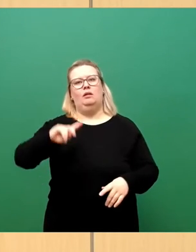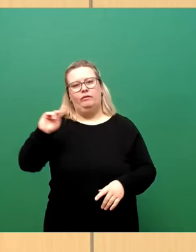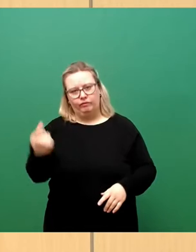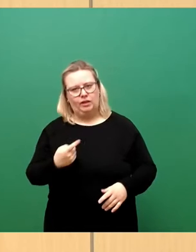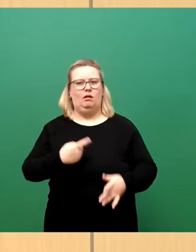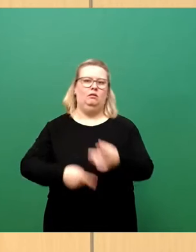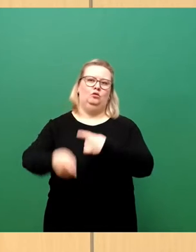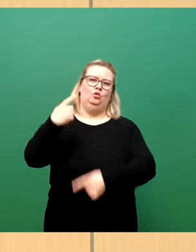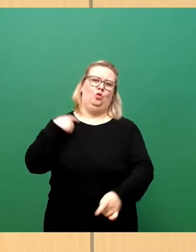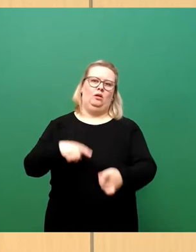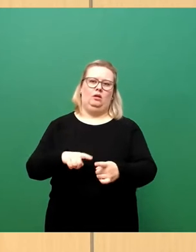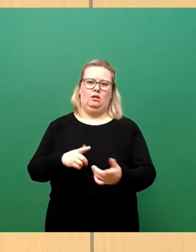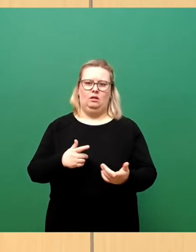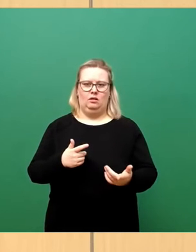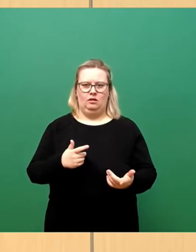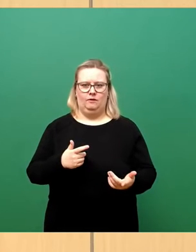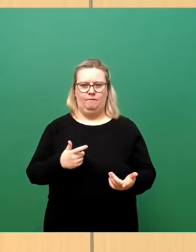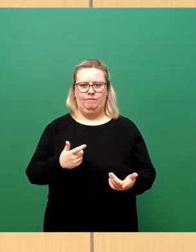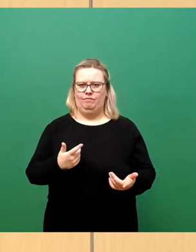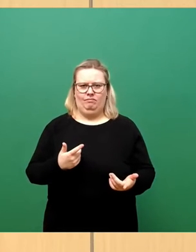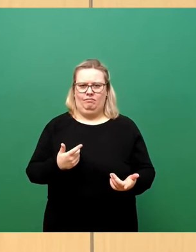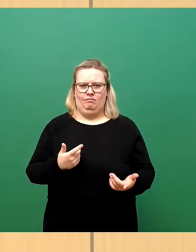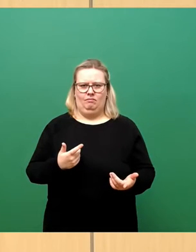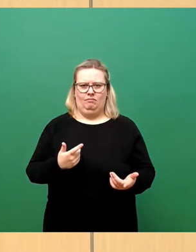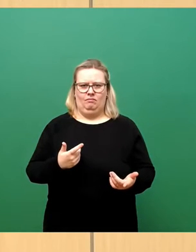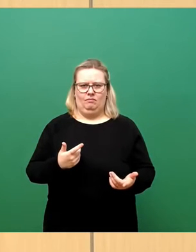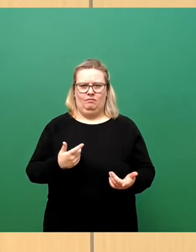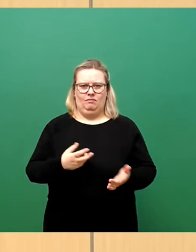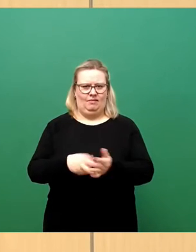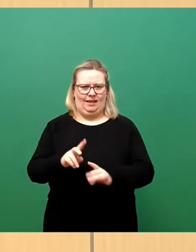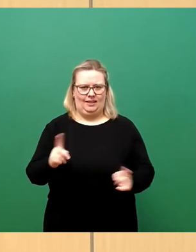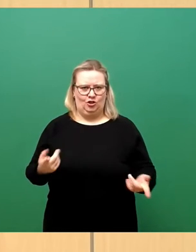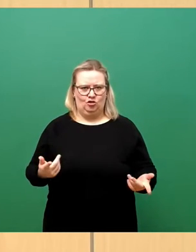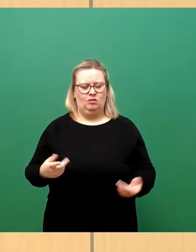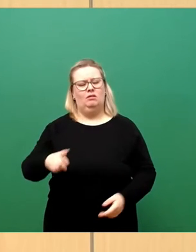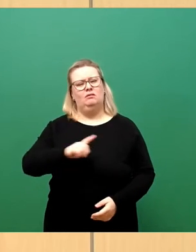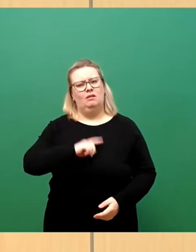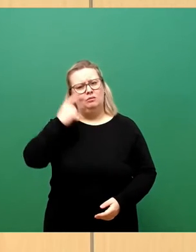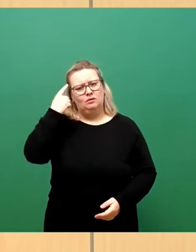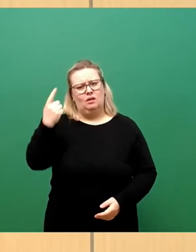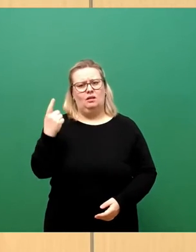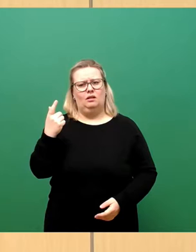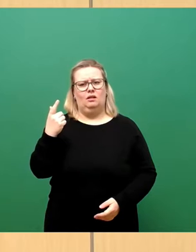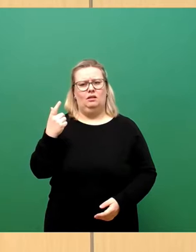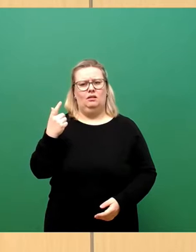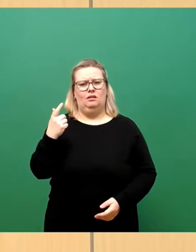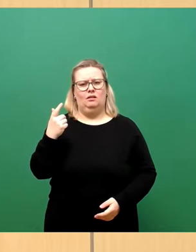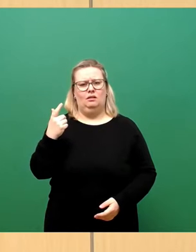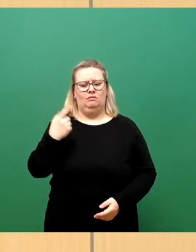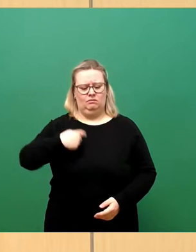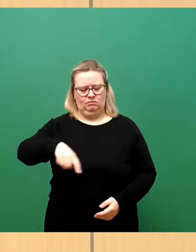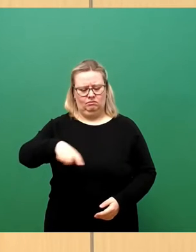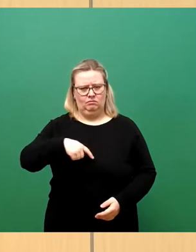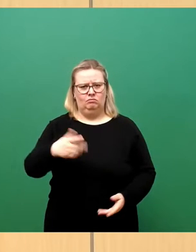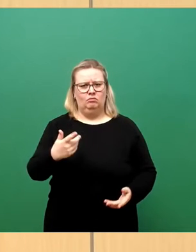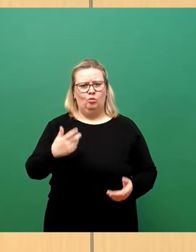machen. Das ist niemandem zu vermitteln. Ich glaube, mit die breite Mehrheit, die sich abzeichnet, ist gut für